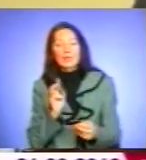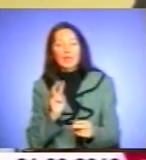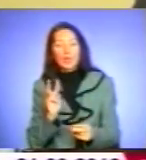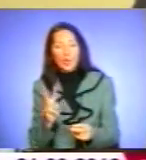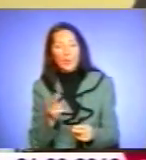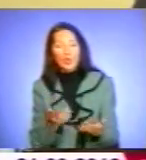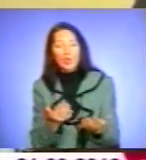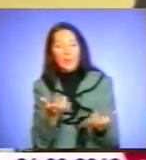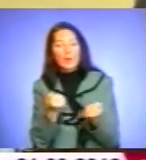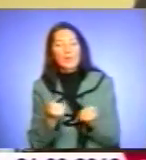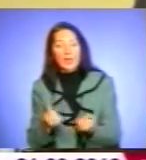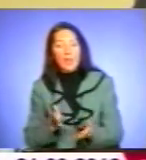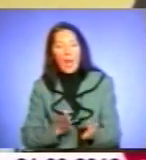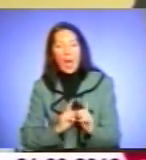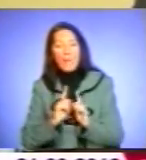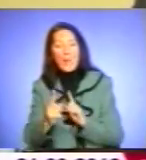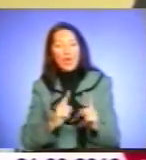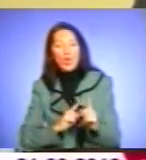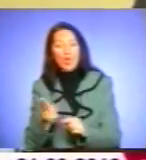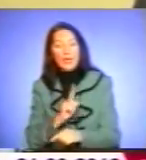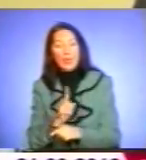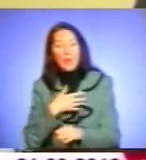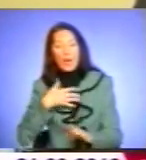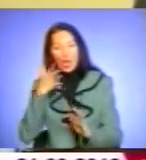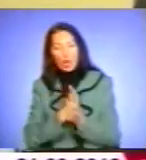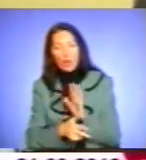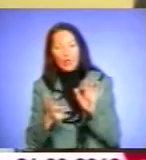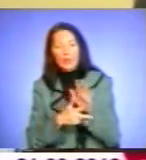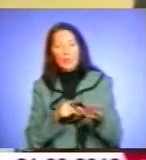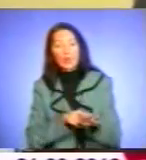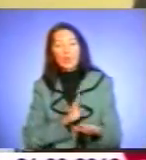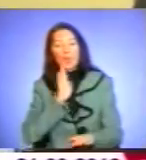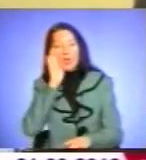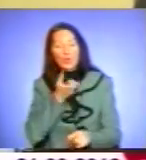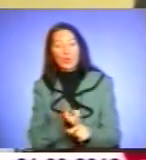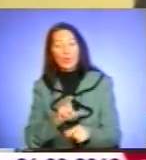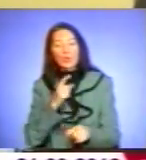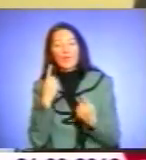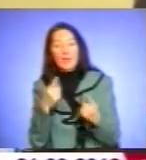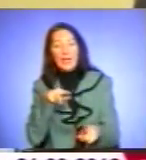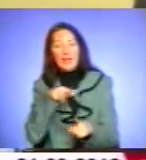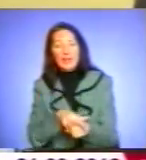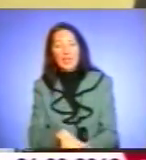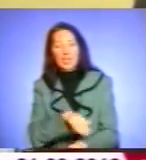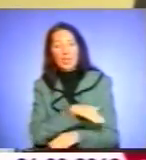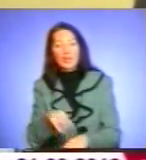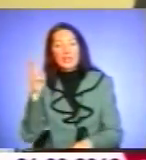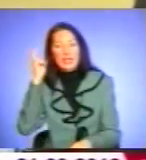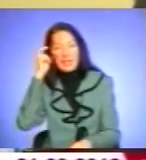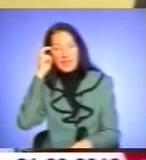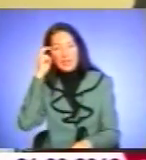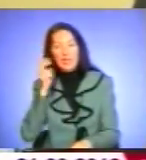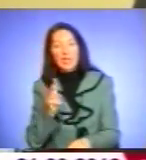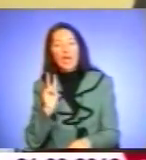взяти маршрути Тернополя, так, ми розуміємо, що о 8 годині ранку дуже велике навантаження на вулиці Київській на тролейбуси.